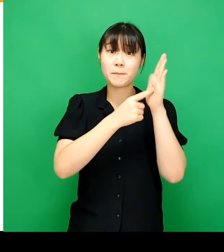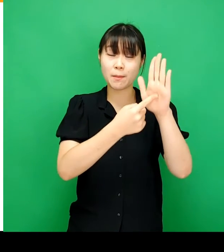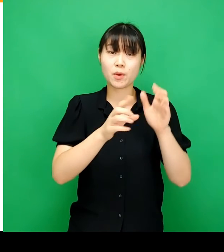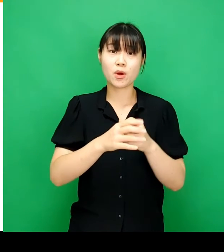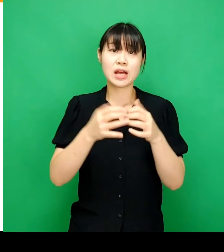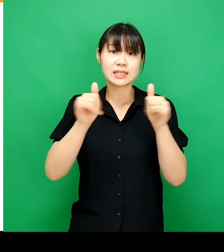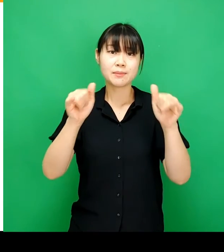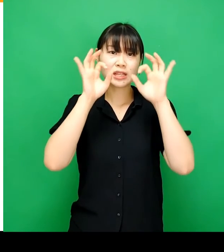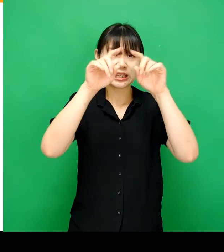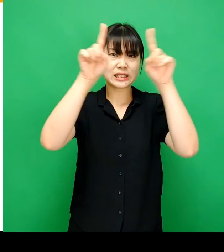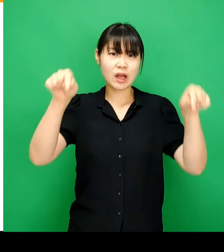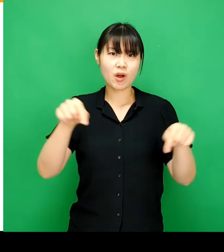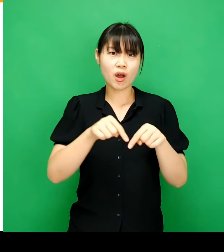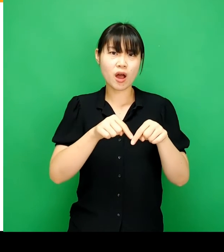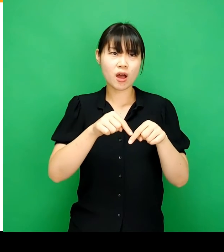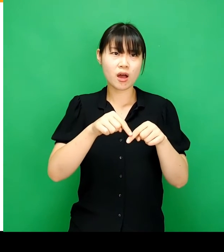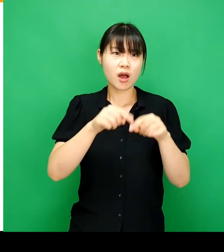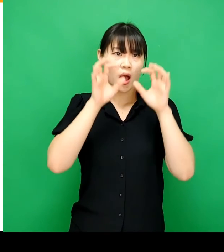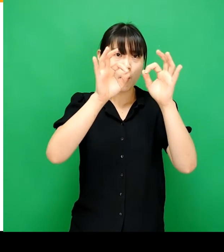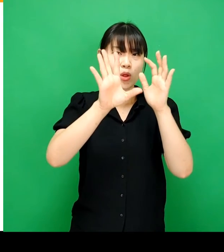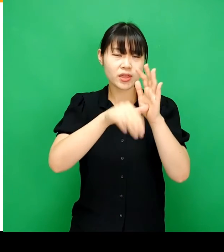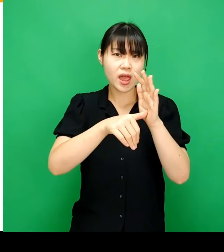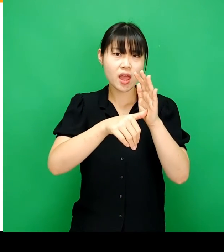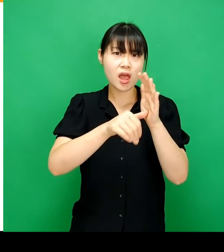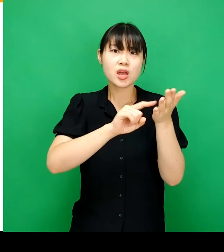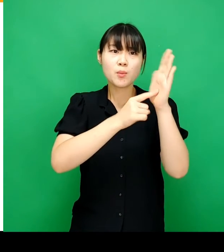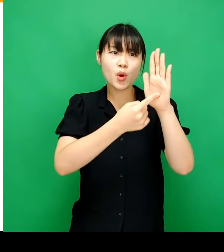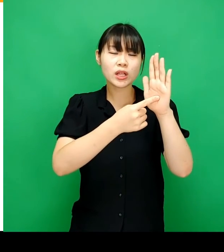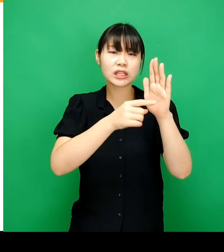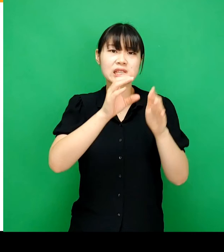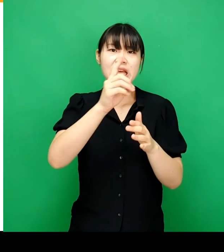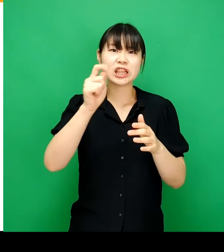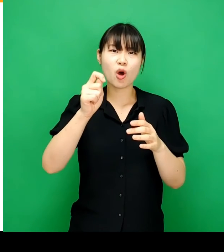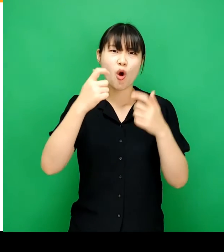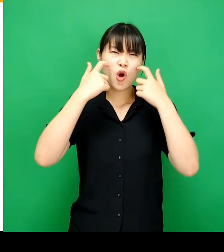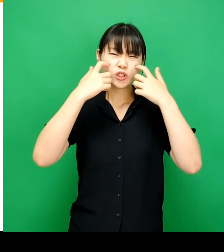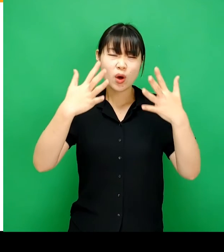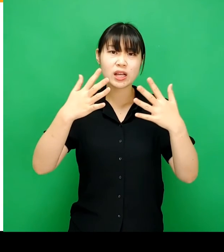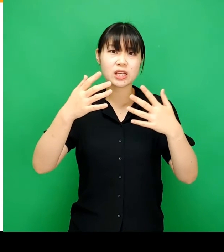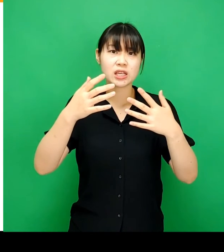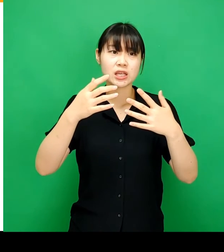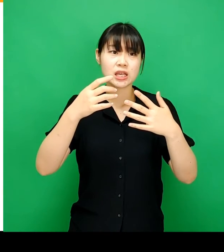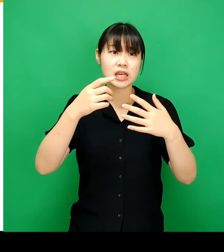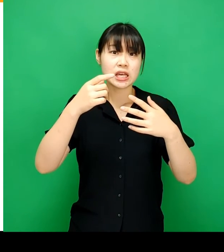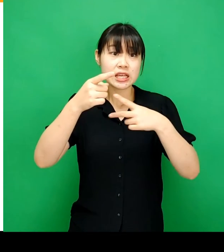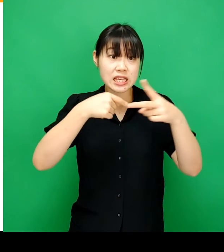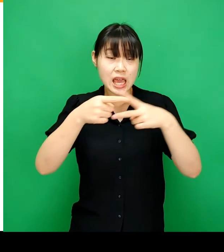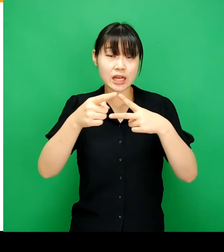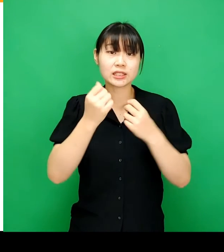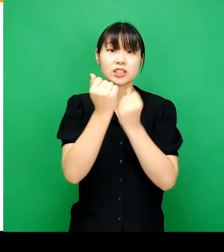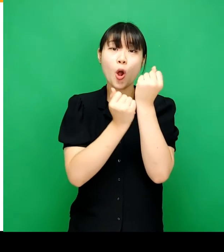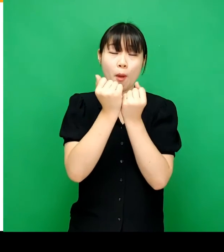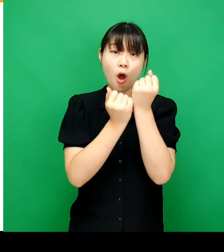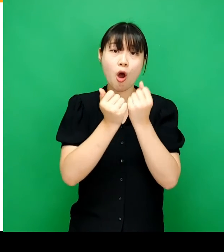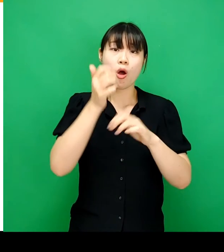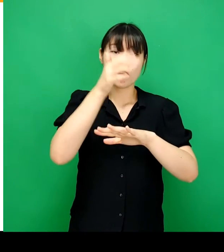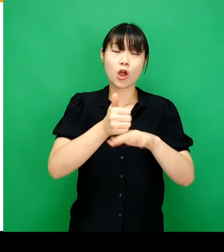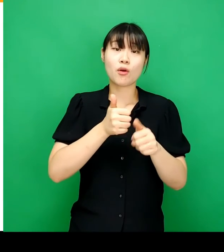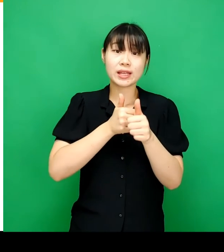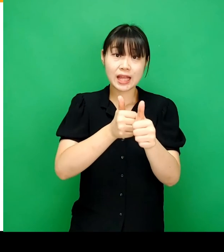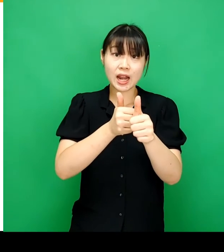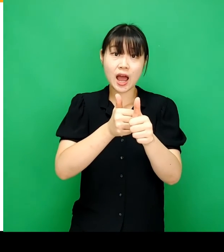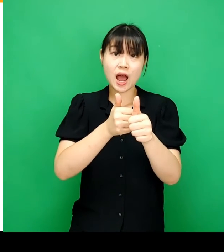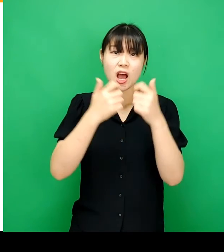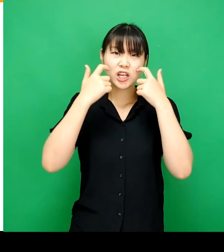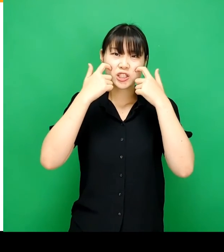이 논문에서 그들은 사람들이 시각화 요소를 인지할 때 요소가 표현하는 데이터를 얼마나 정확하게 인지하는지